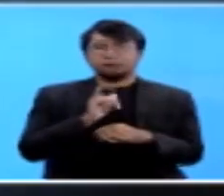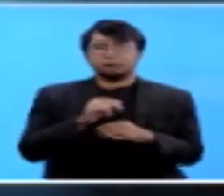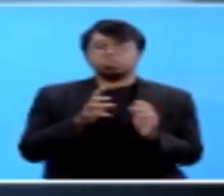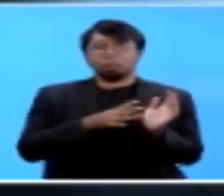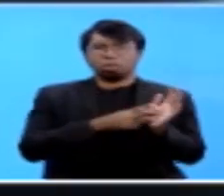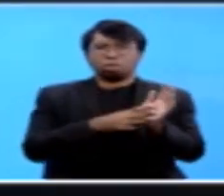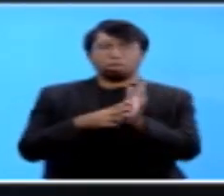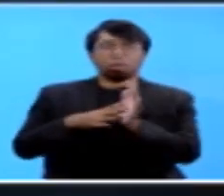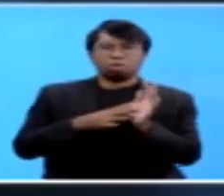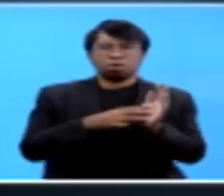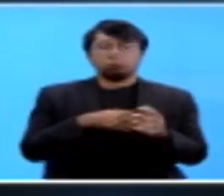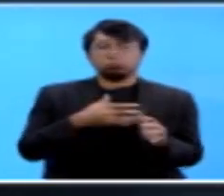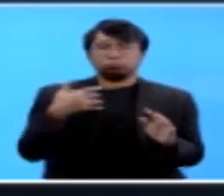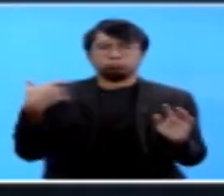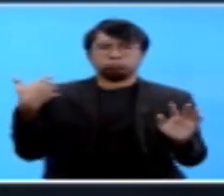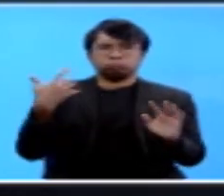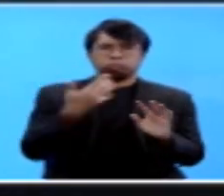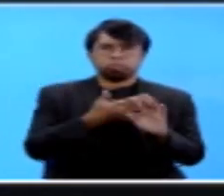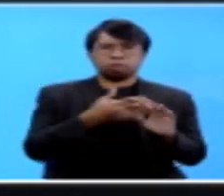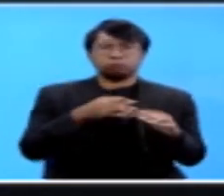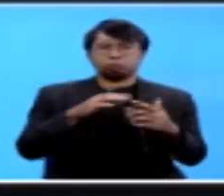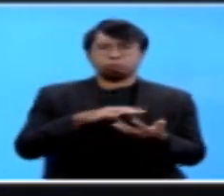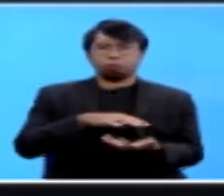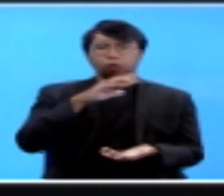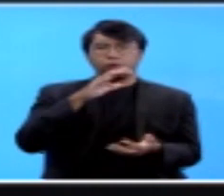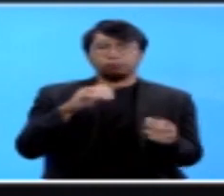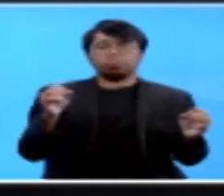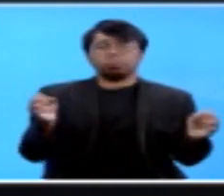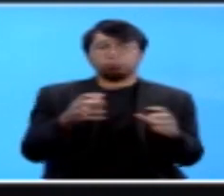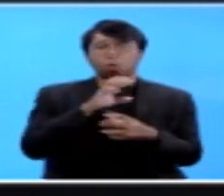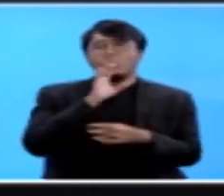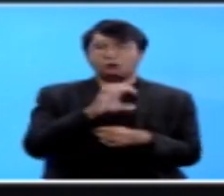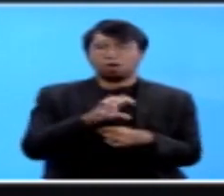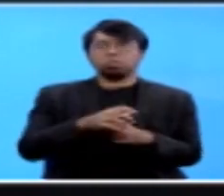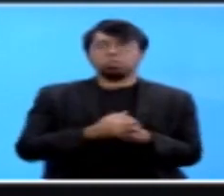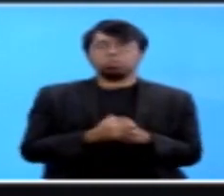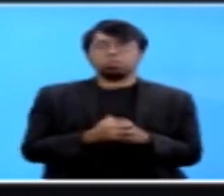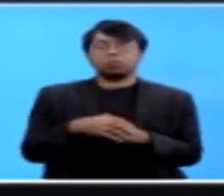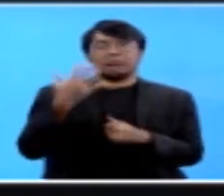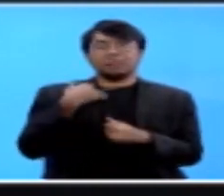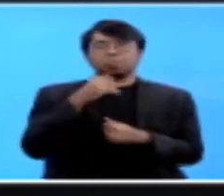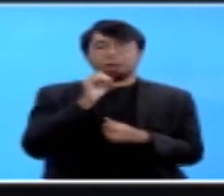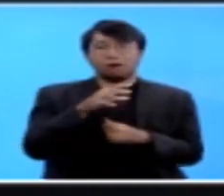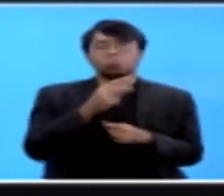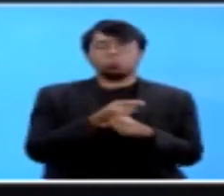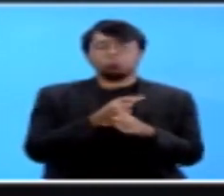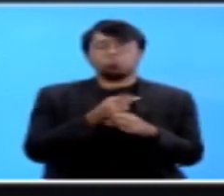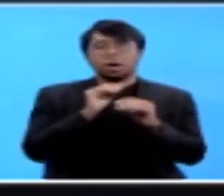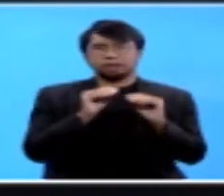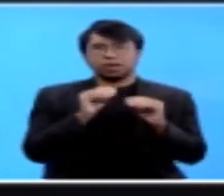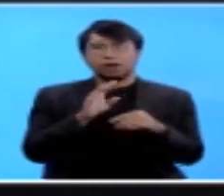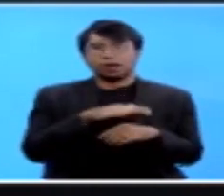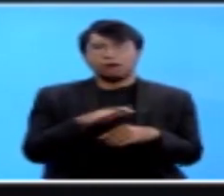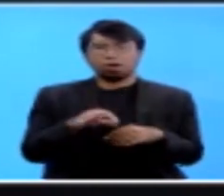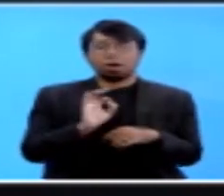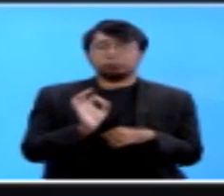itu. Yang pertama gini, tadi kalau dari cerita si guru itu kan dalam keadaan mengajar, tapi anak itu tidak ada. Kemudian kepala sekolah